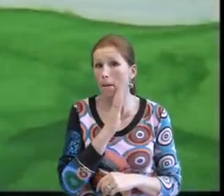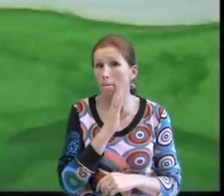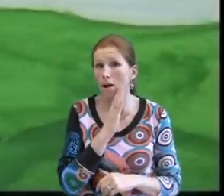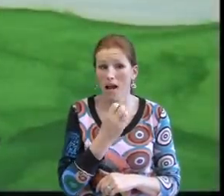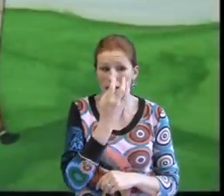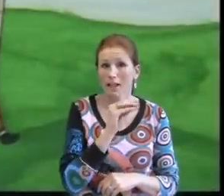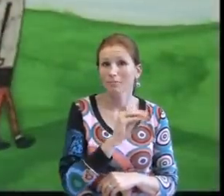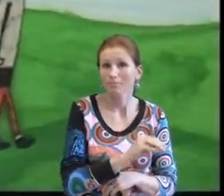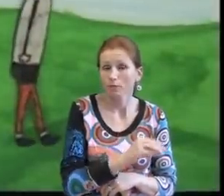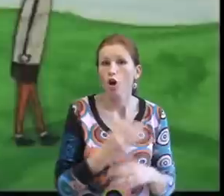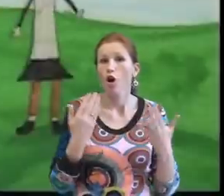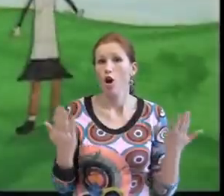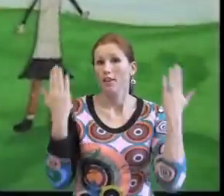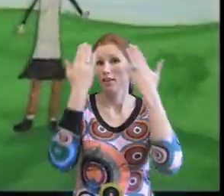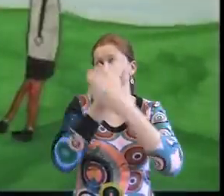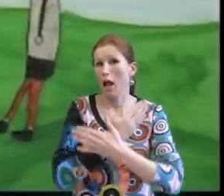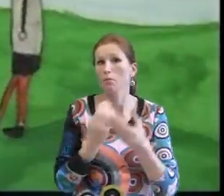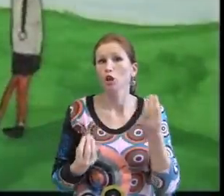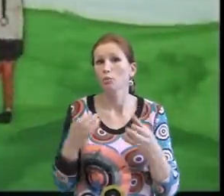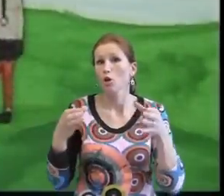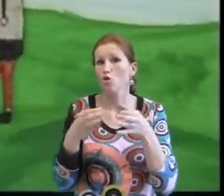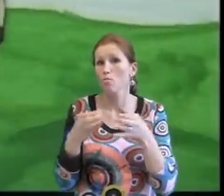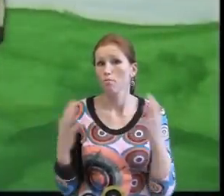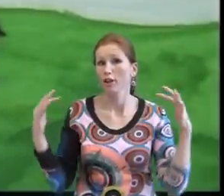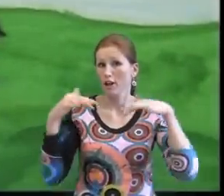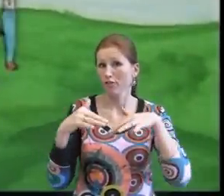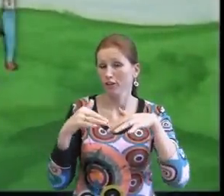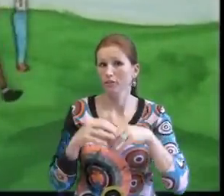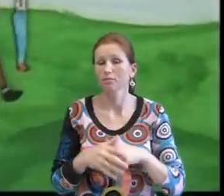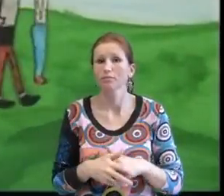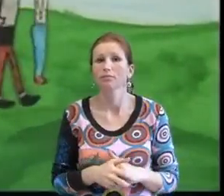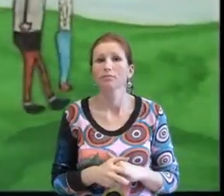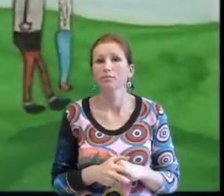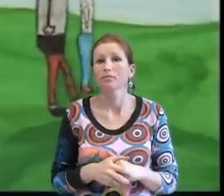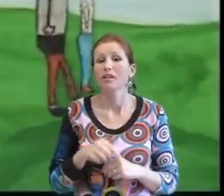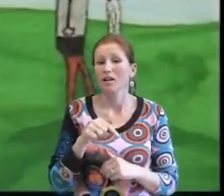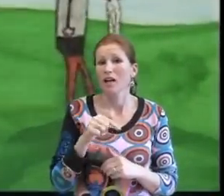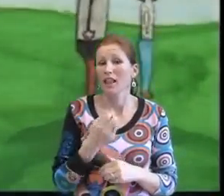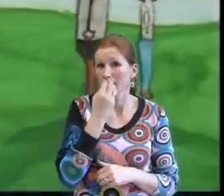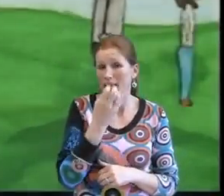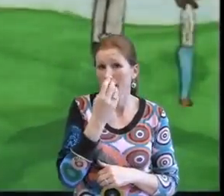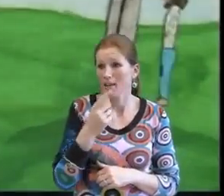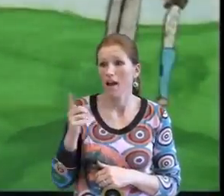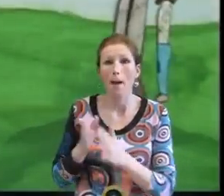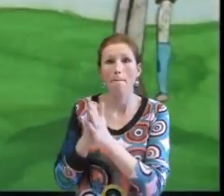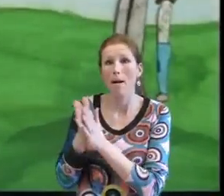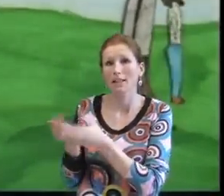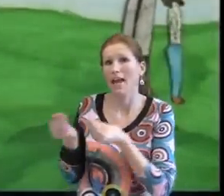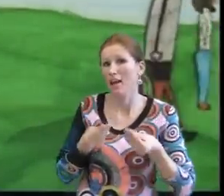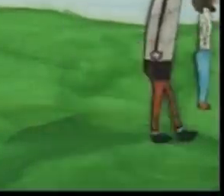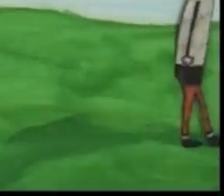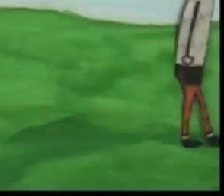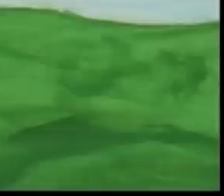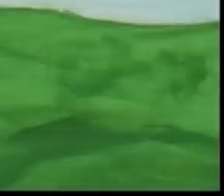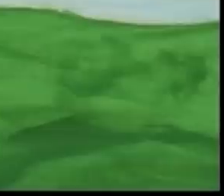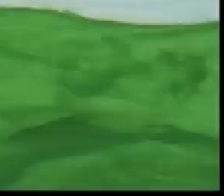Ninas Mama erinnert sie, dass heute am Abend das Treffen der Spielgruppe ist. Nina lädt Max zur